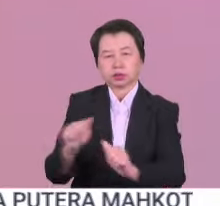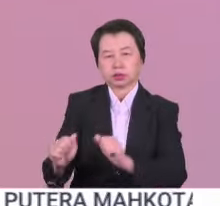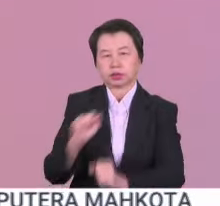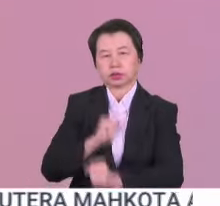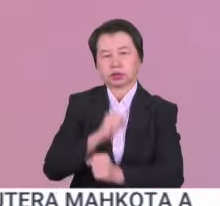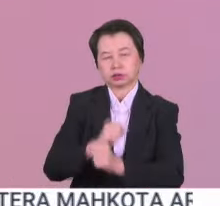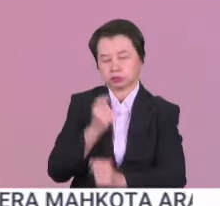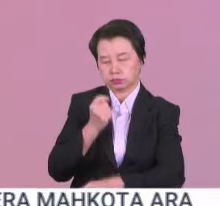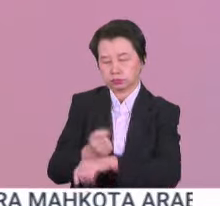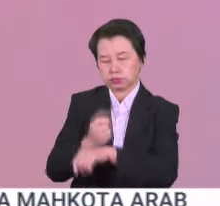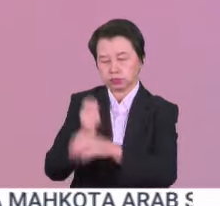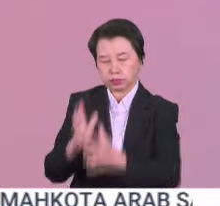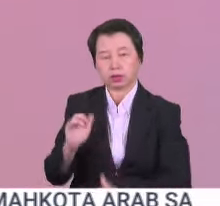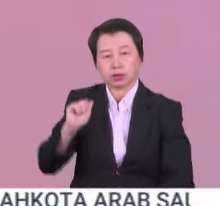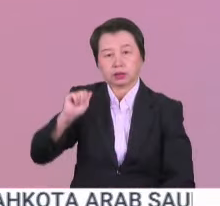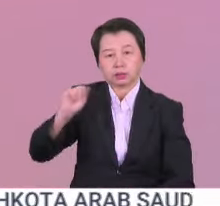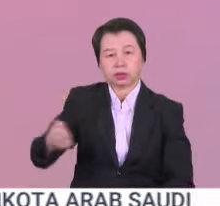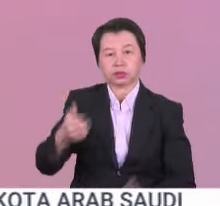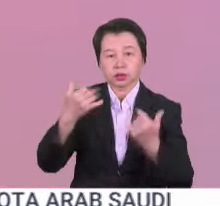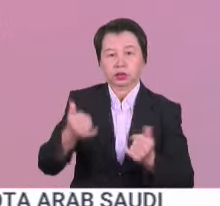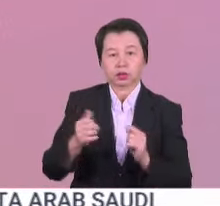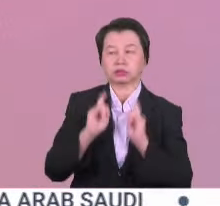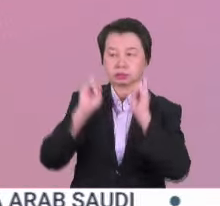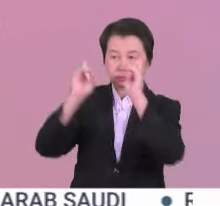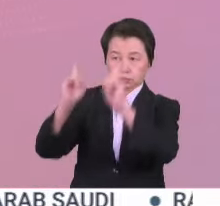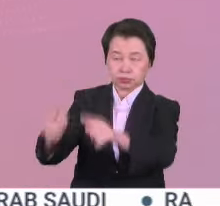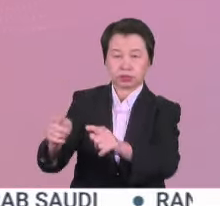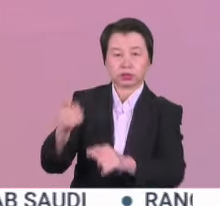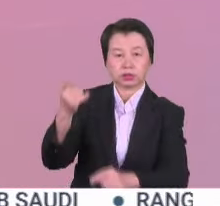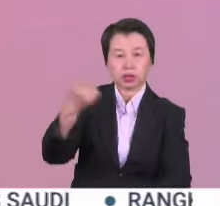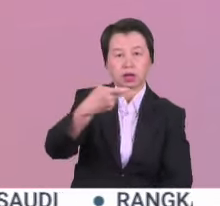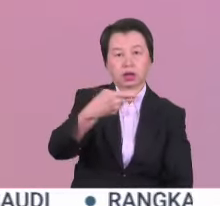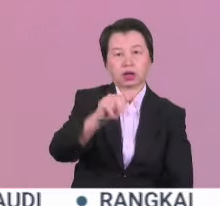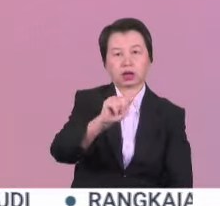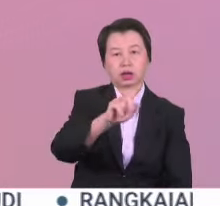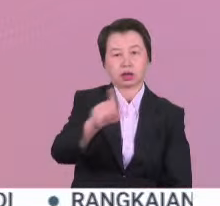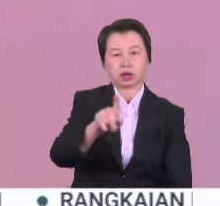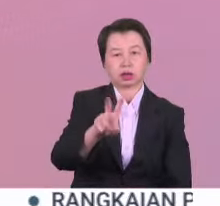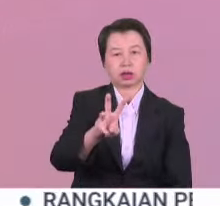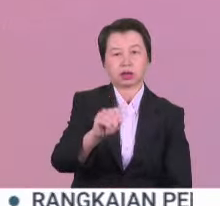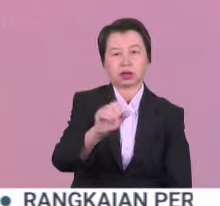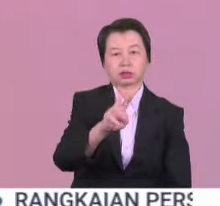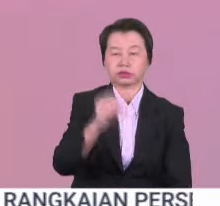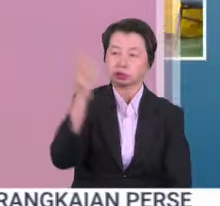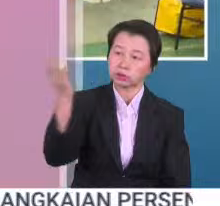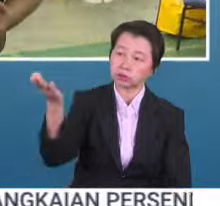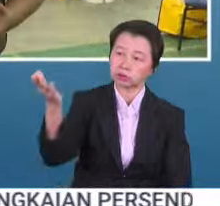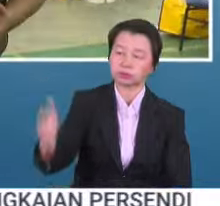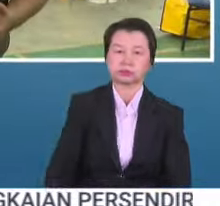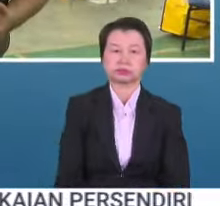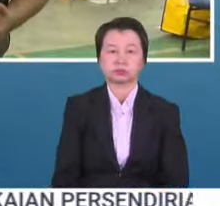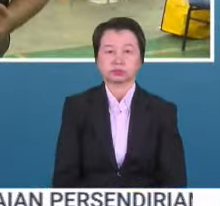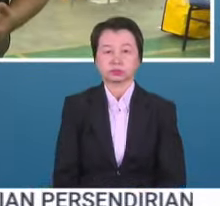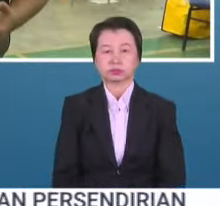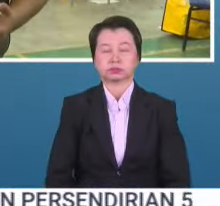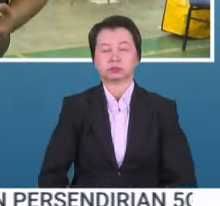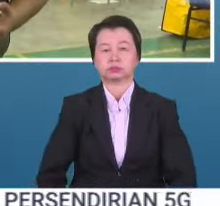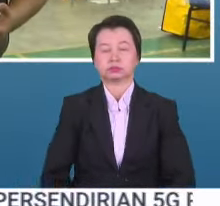kerja petugas esok. Pengembangannya terus bersama Muhammad Hazwan Azman di sana. Silakan Hazwan.